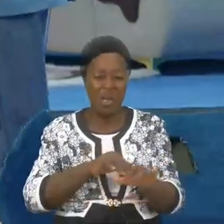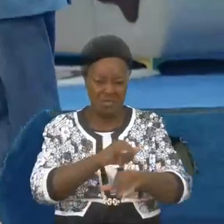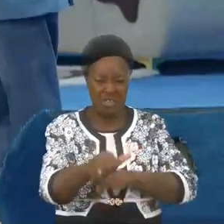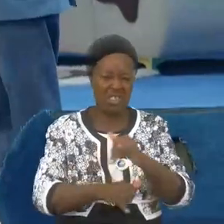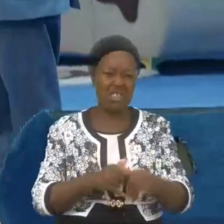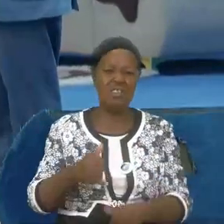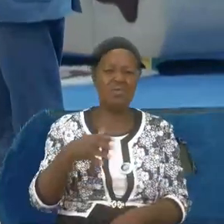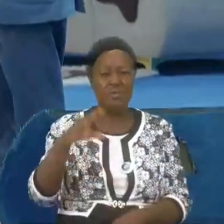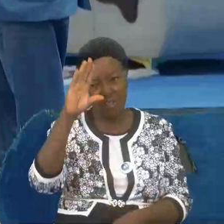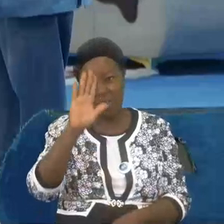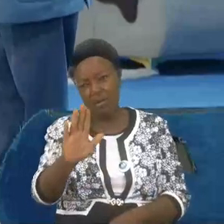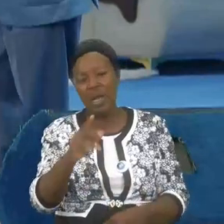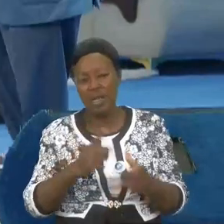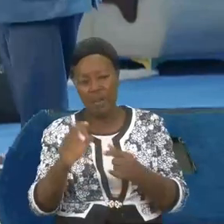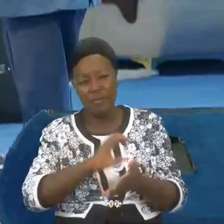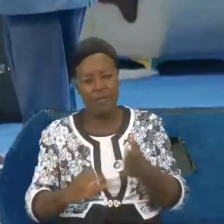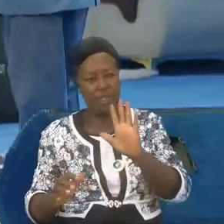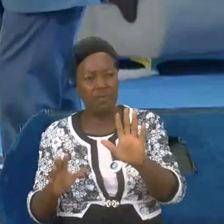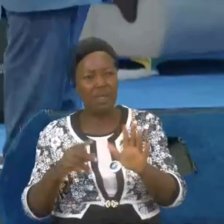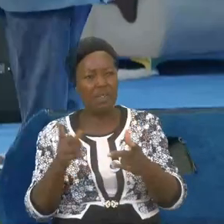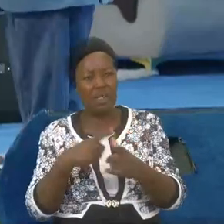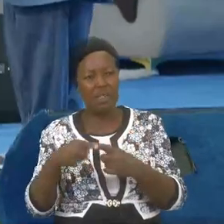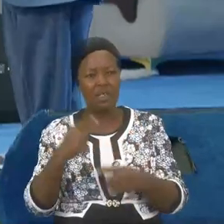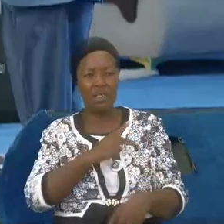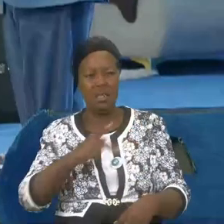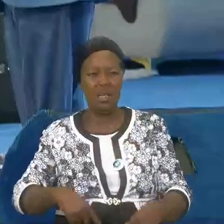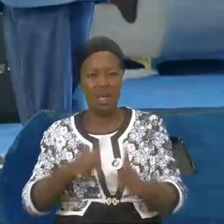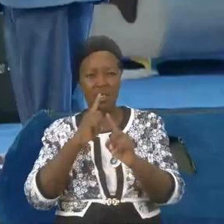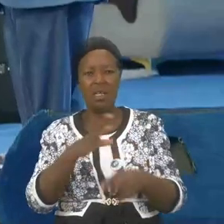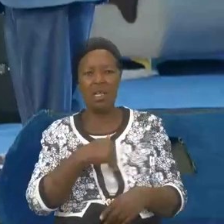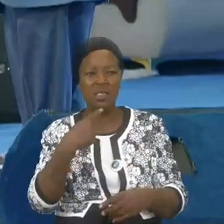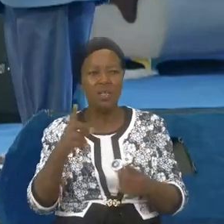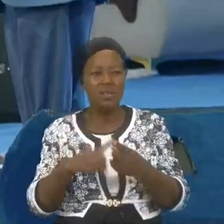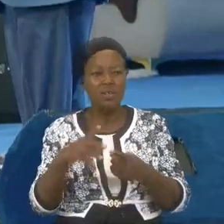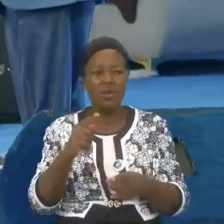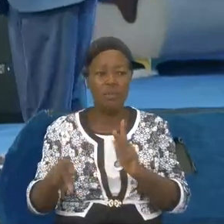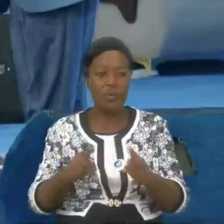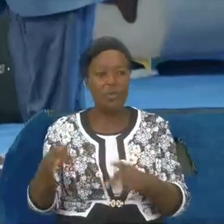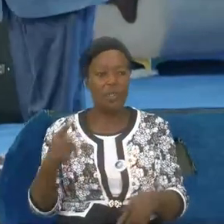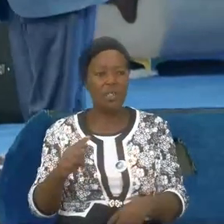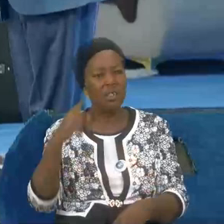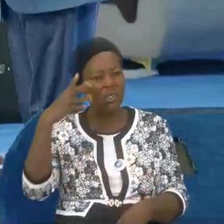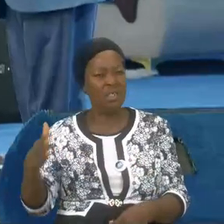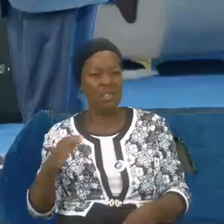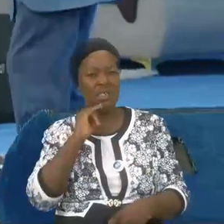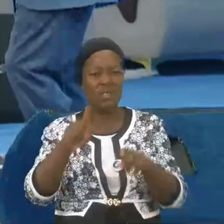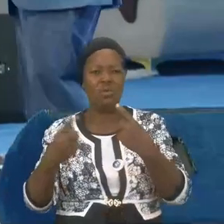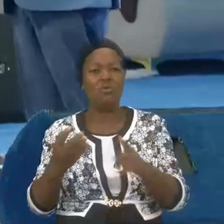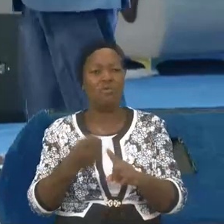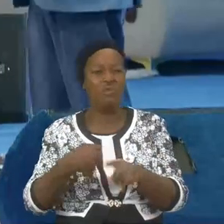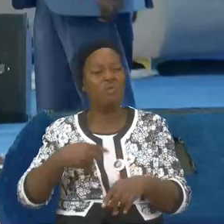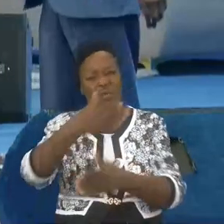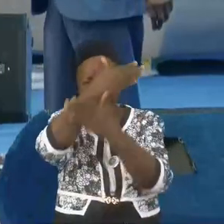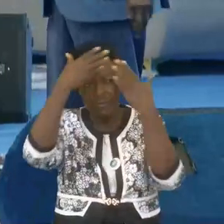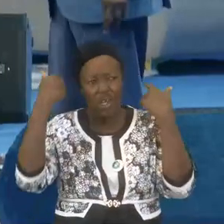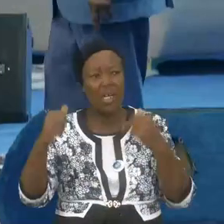Verset 5, le roi reprit la parole et dit aux Chaldéens, « La chose m'a échappé. Si vous ne me faites connaître